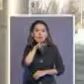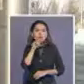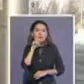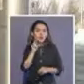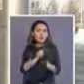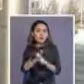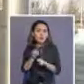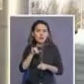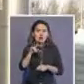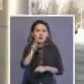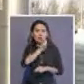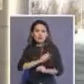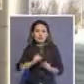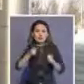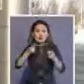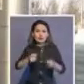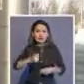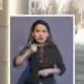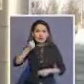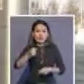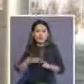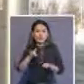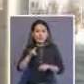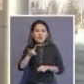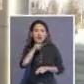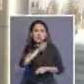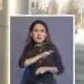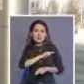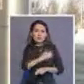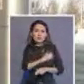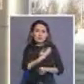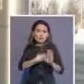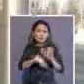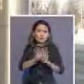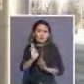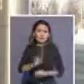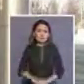жетілдіктен білім алып осы авиацияға келіп, авиациямызды көтерсін деген сондай тілекпен келіп отырмыз.